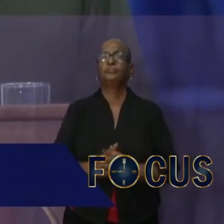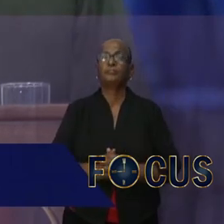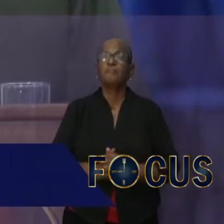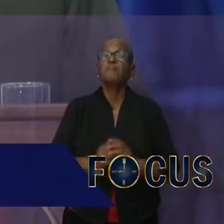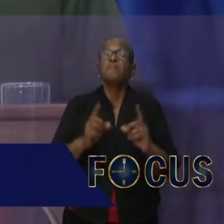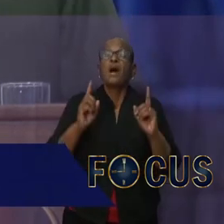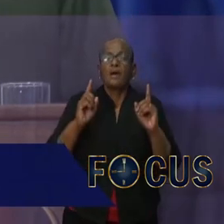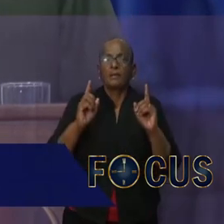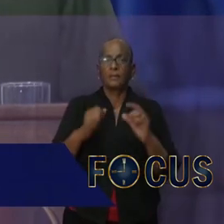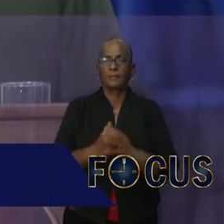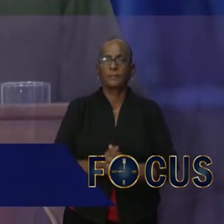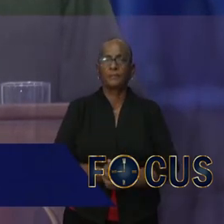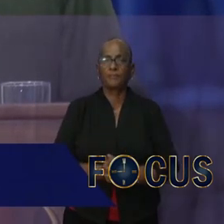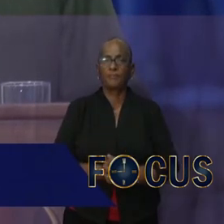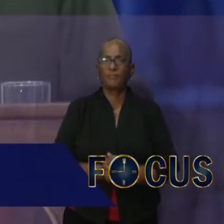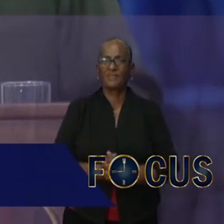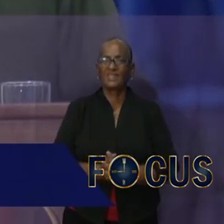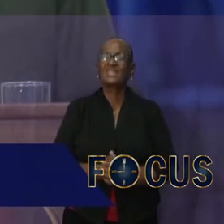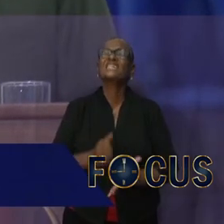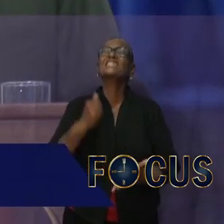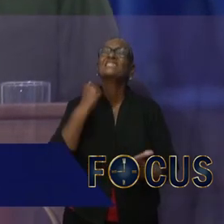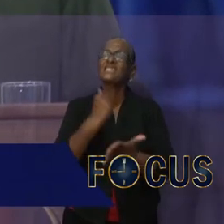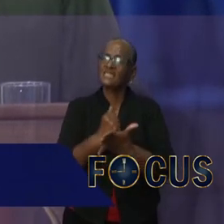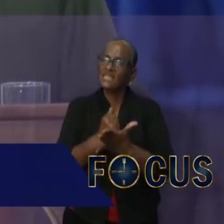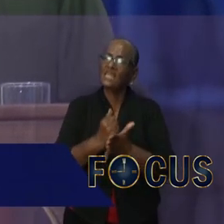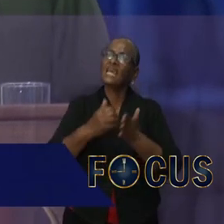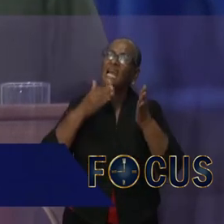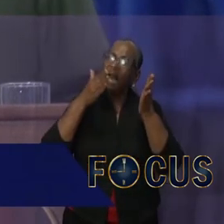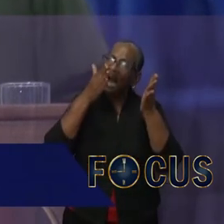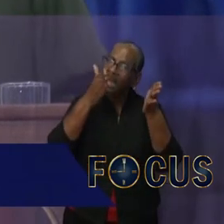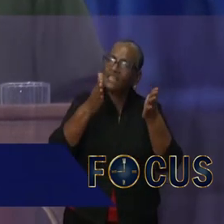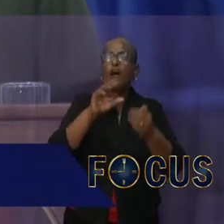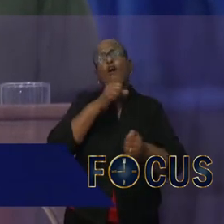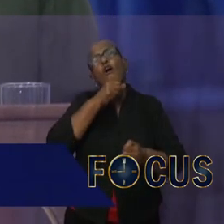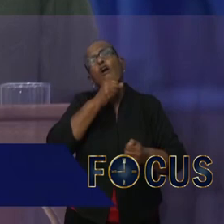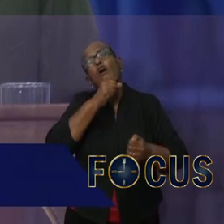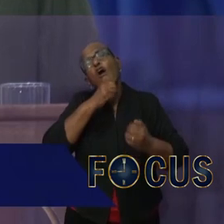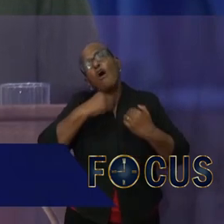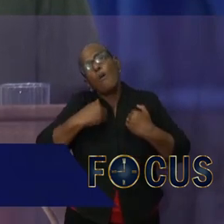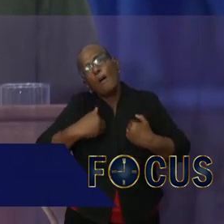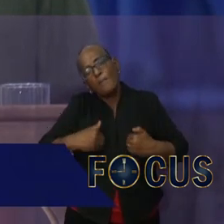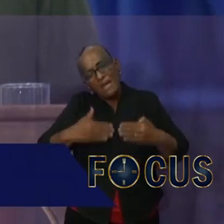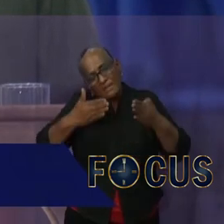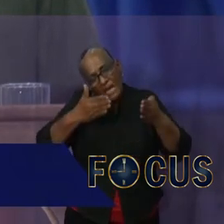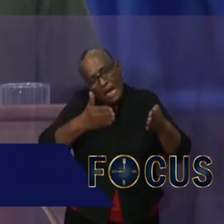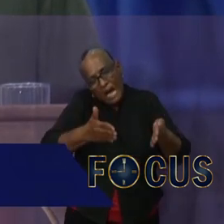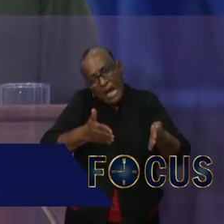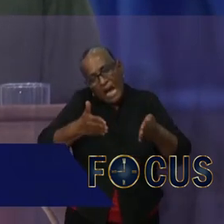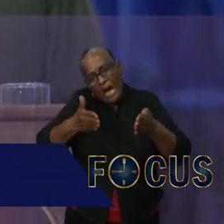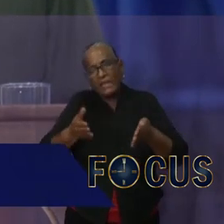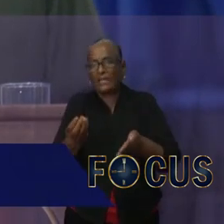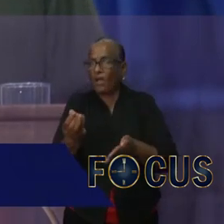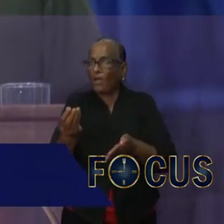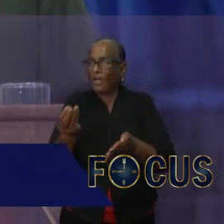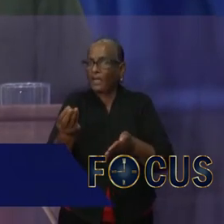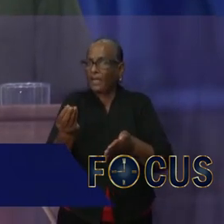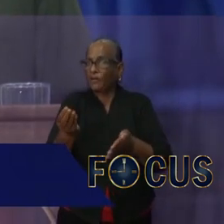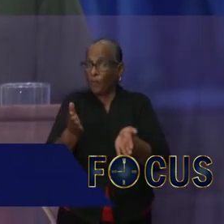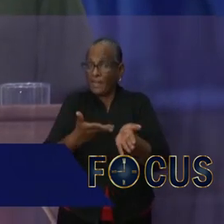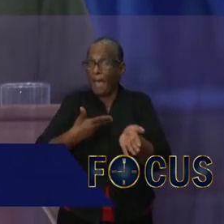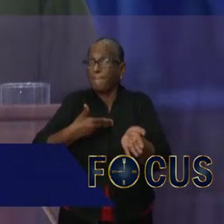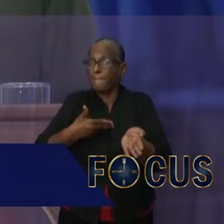Maar zeker zullen we aandacht schenken aan de senioren burgers uit het budget wat